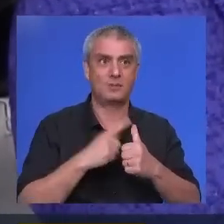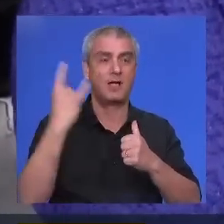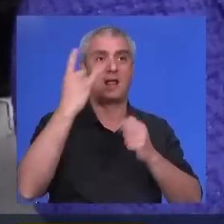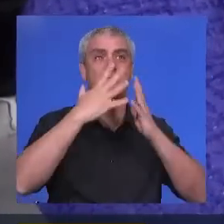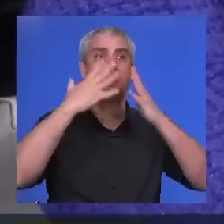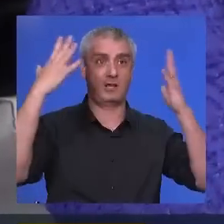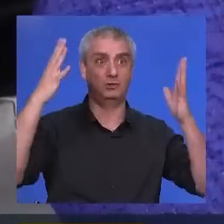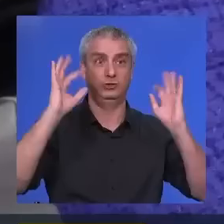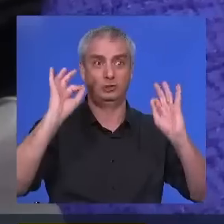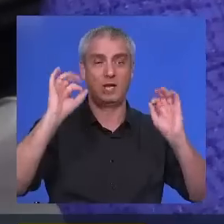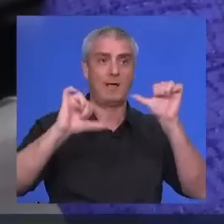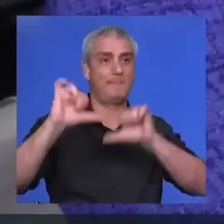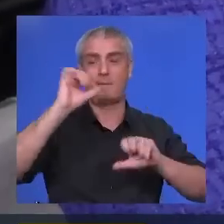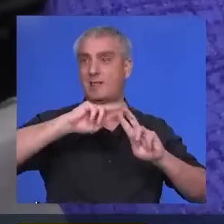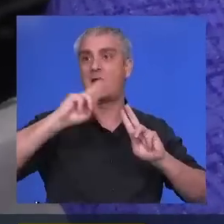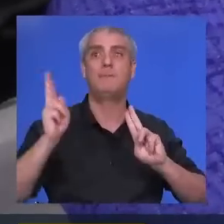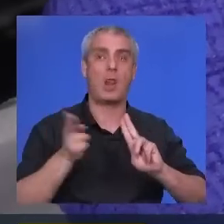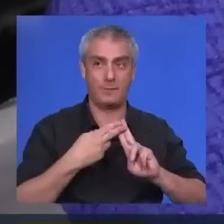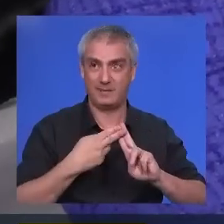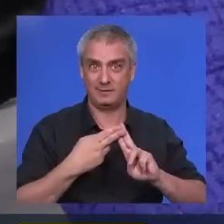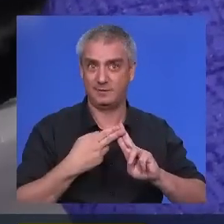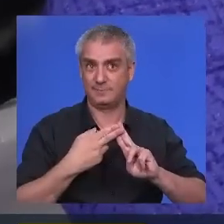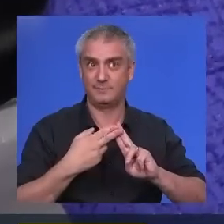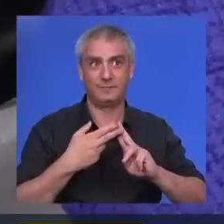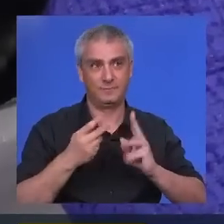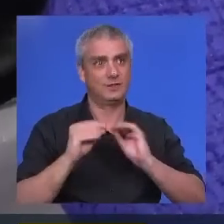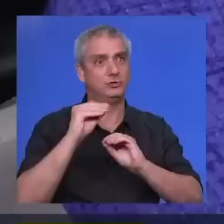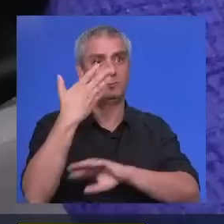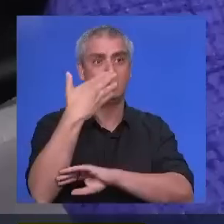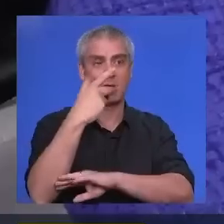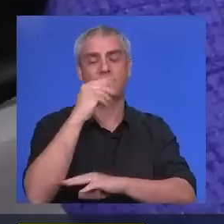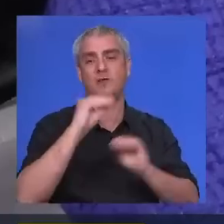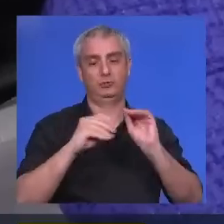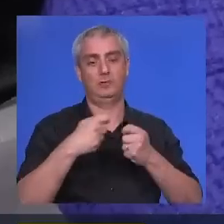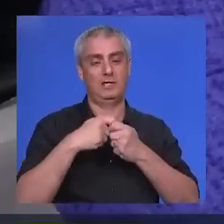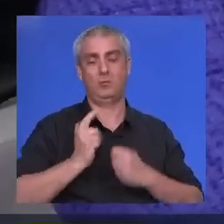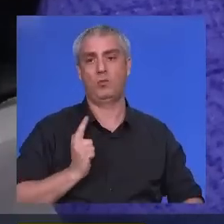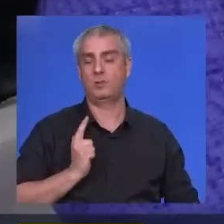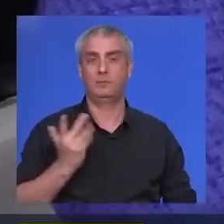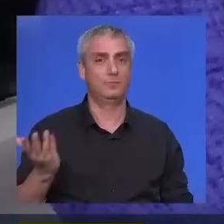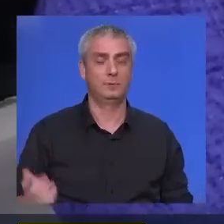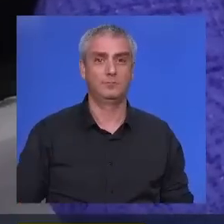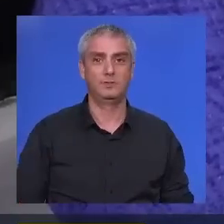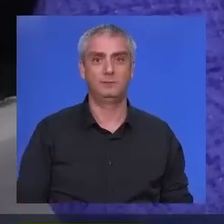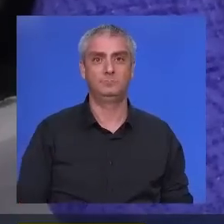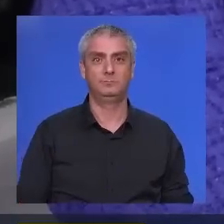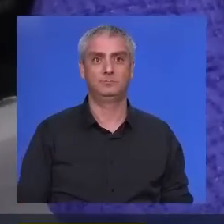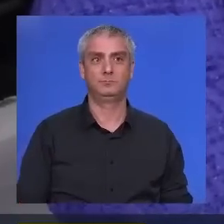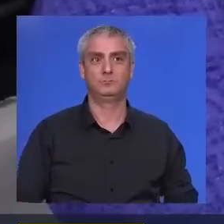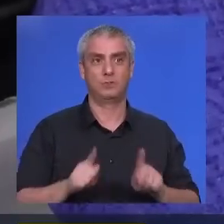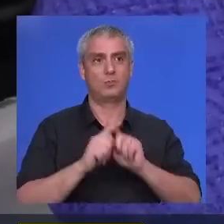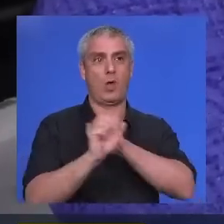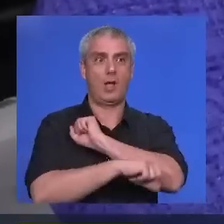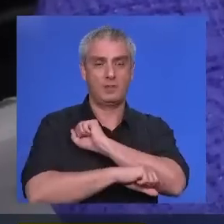הגדול שיהיה המעבדה הבינלאומית, תשמש מדינות ותשמש ארגונים פרטיים כמו אקדמיות ובתי